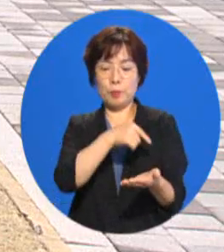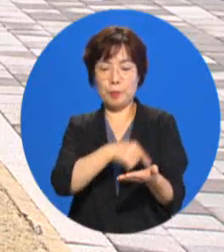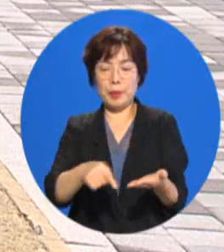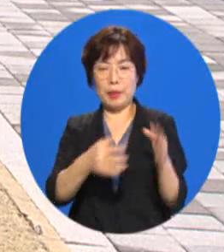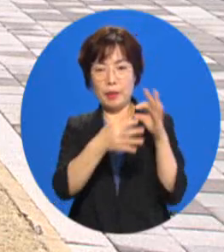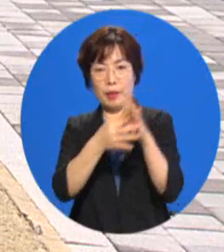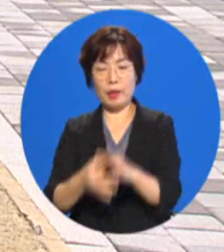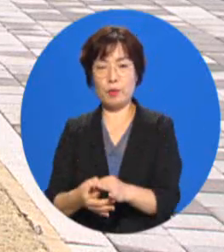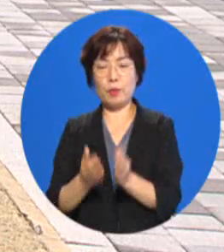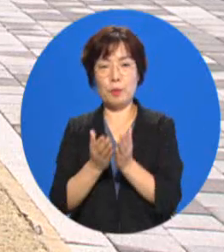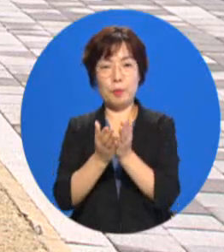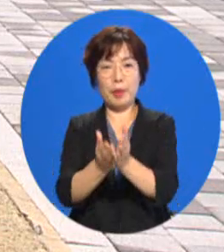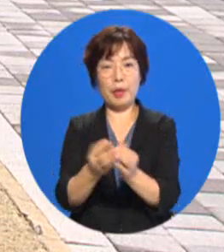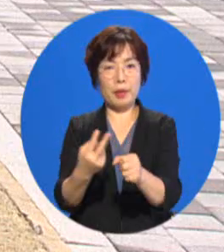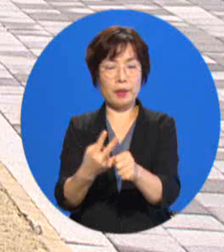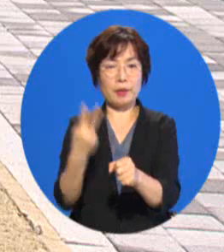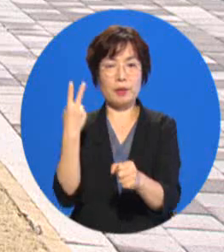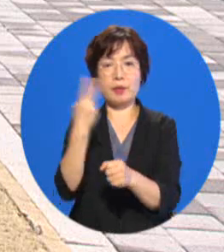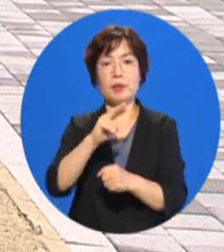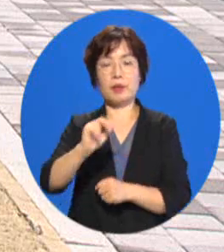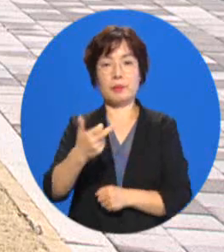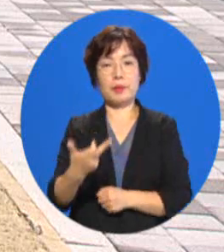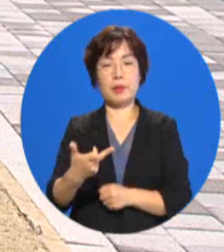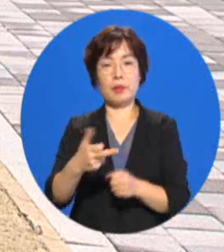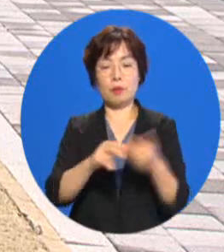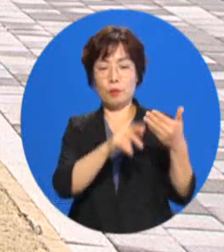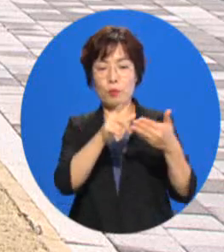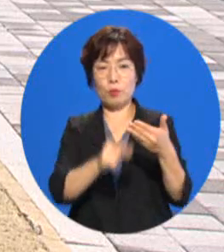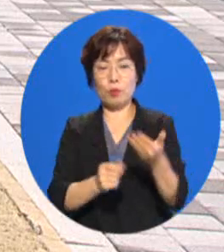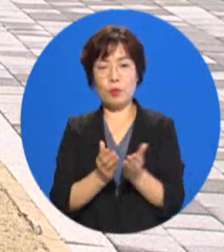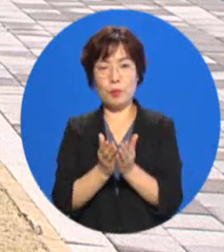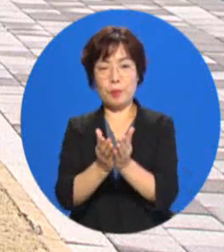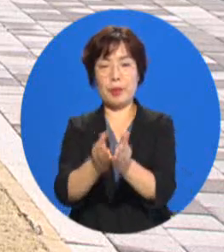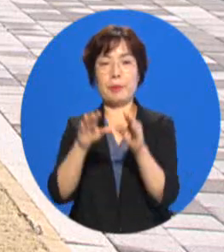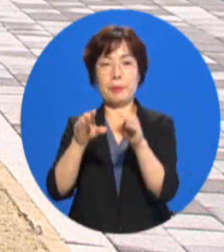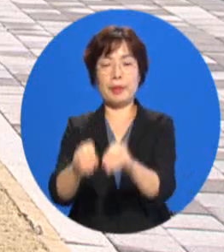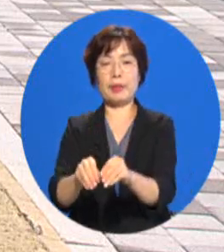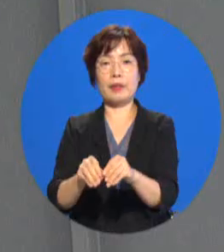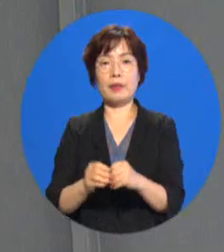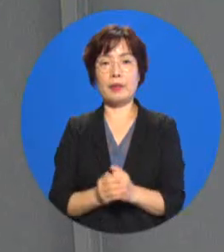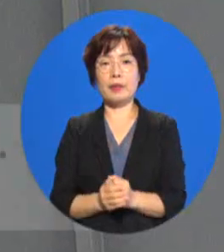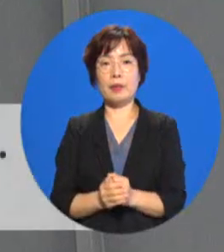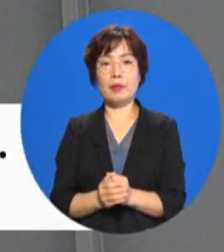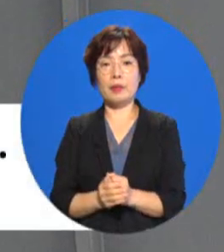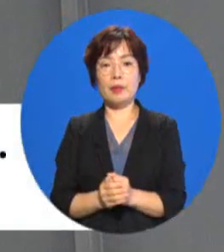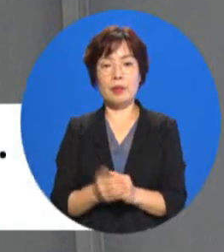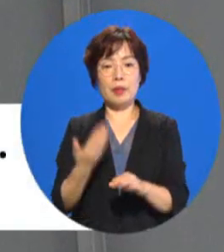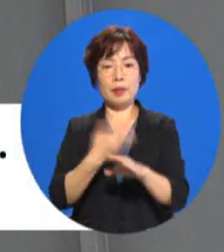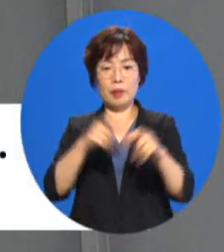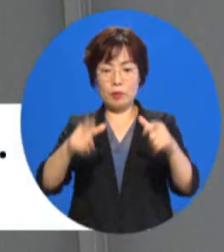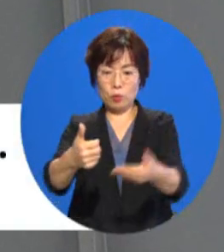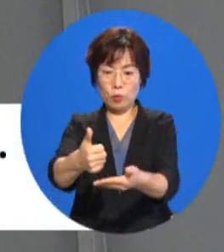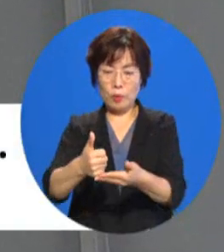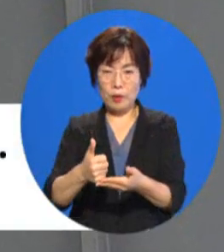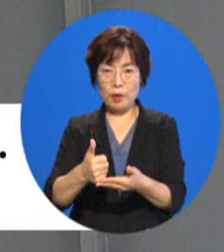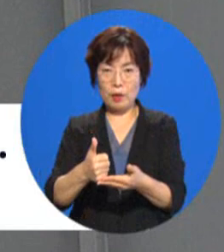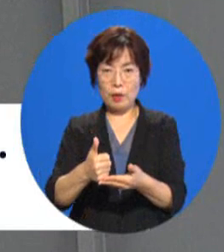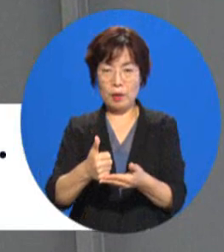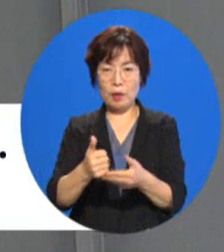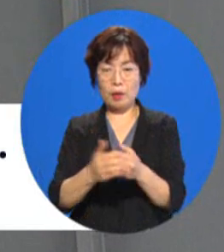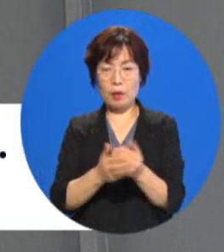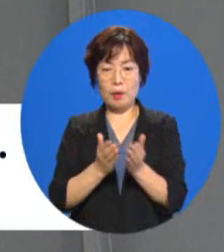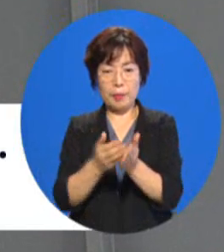울돌목 거북배는 2년 전인 2017년 9월 운항을 중단했습니다. 타지에서 와갖고도 배 안